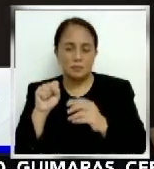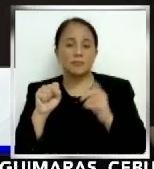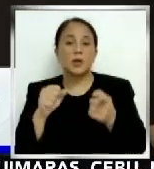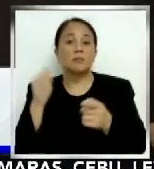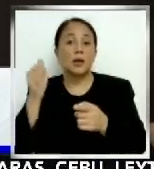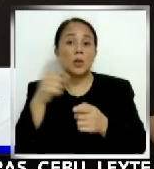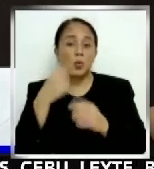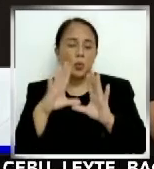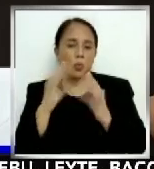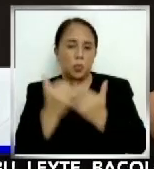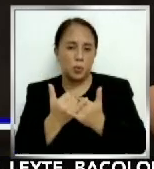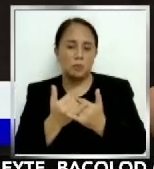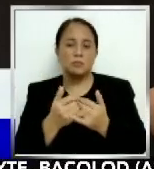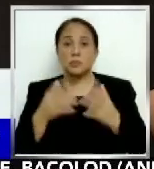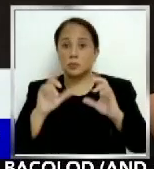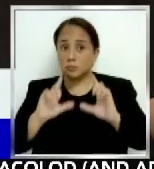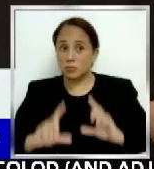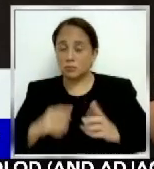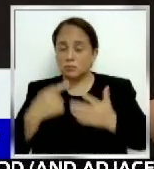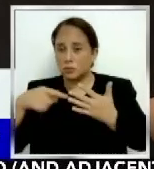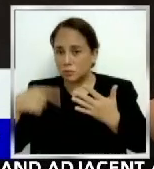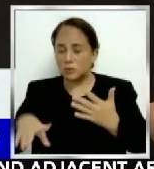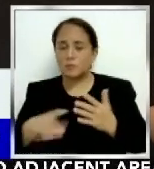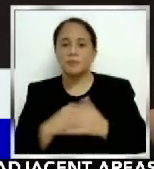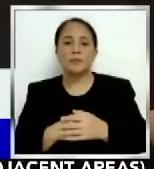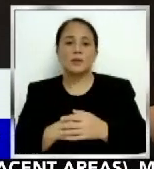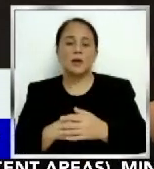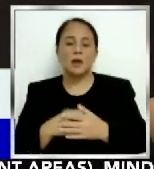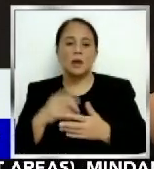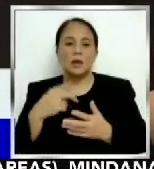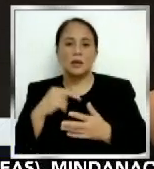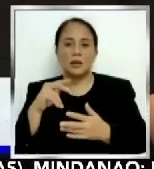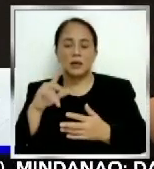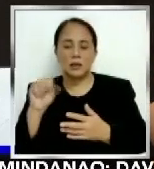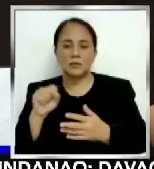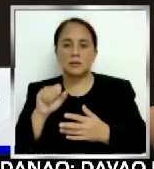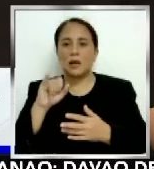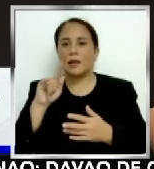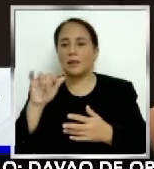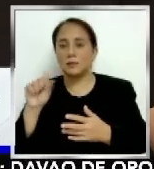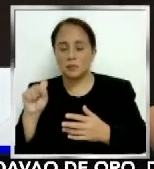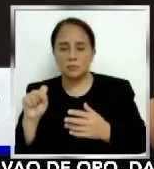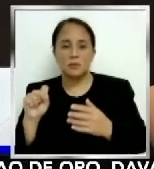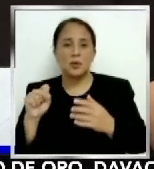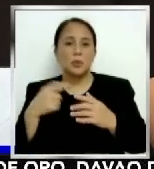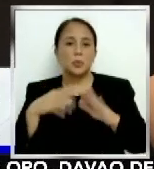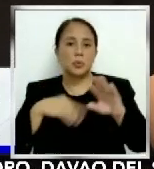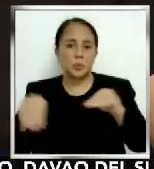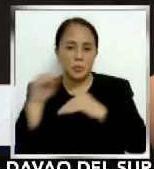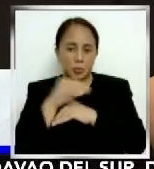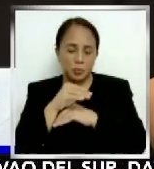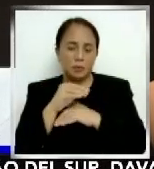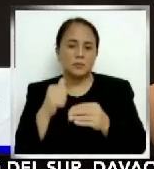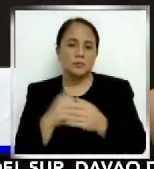medical sasagutin. Okay? Yung NCLEX po, yung IELTS po, i-reimburse po natin yan.